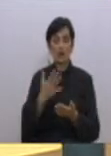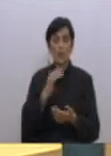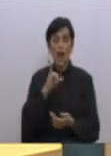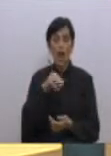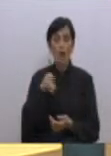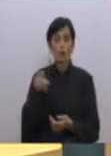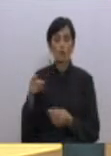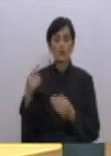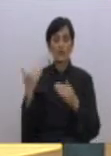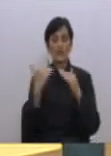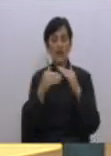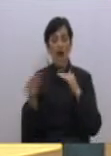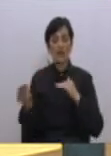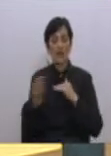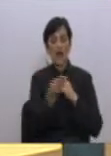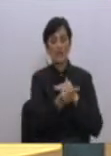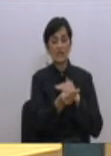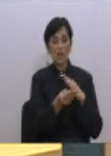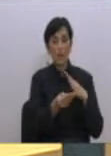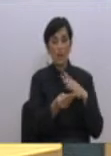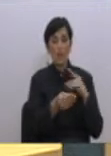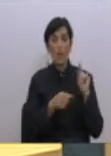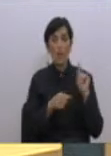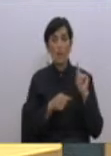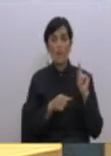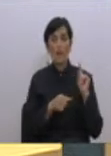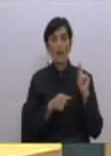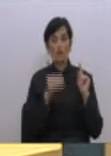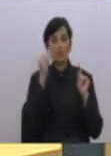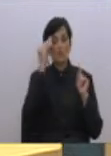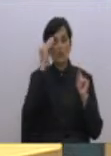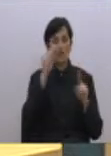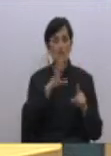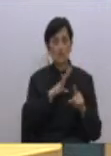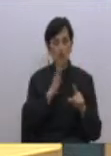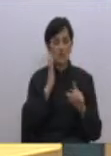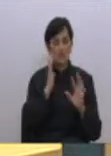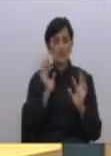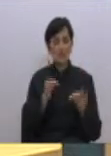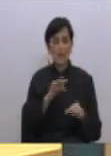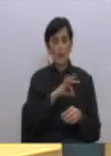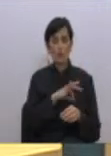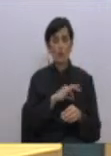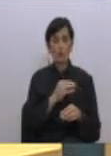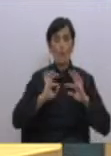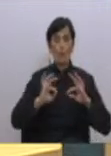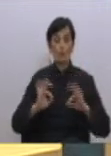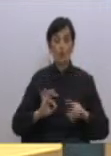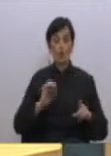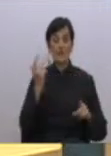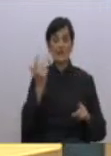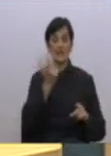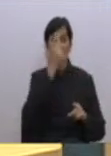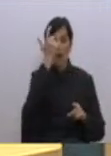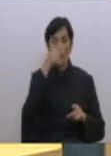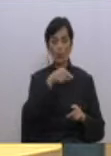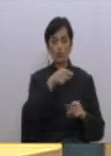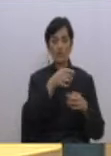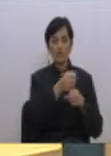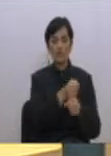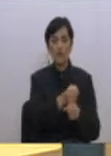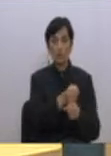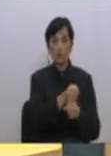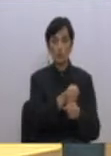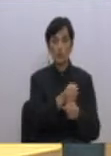scunda gata ce muli, tumța mașin micine o lichna albat samartliana, tiuriste bismierom, amit pluba, șeiz gude vota